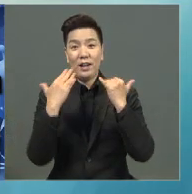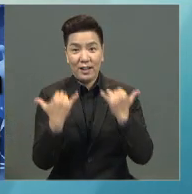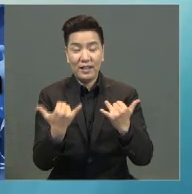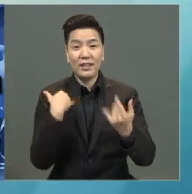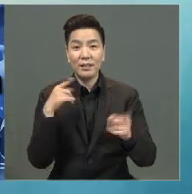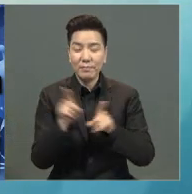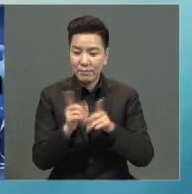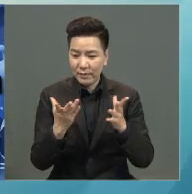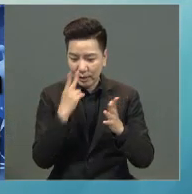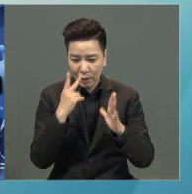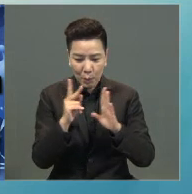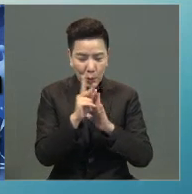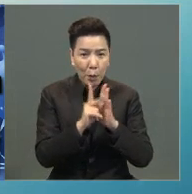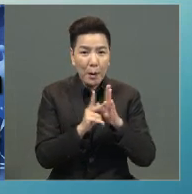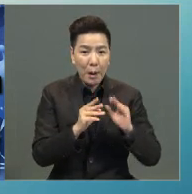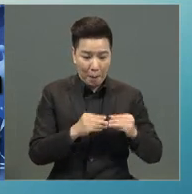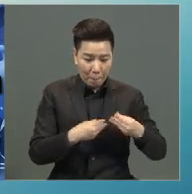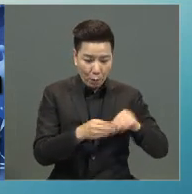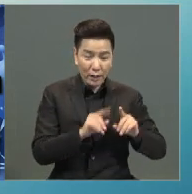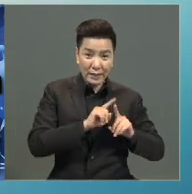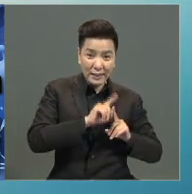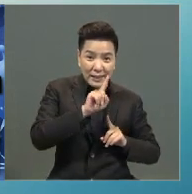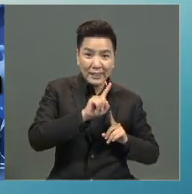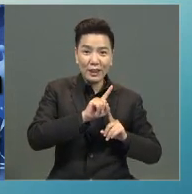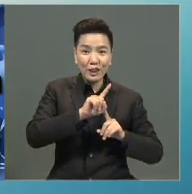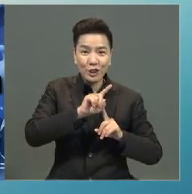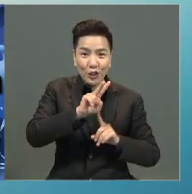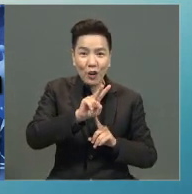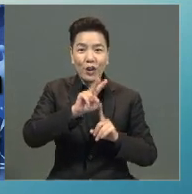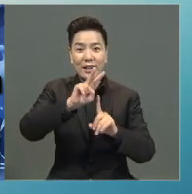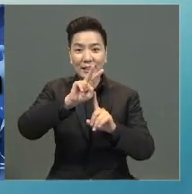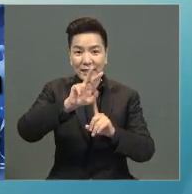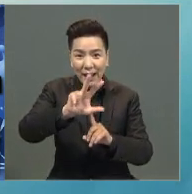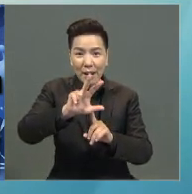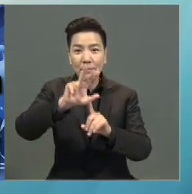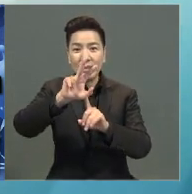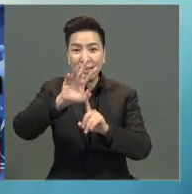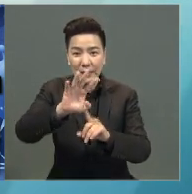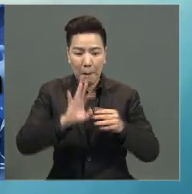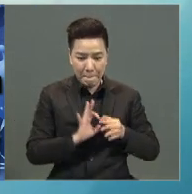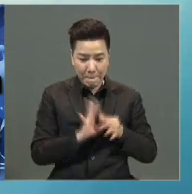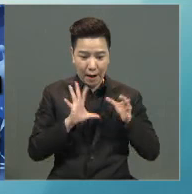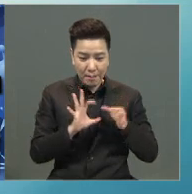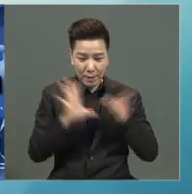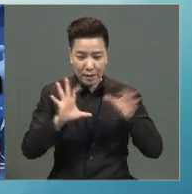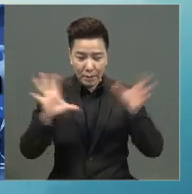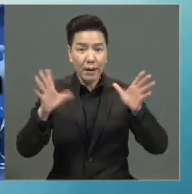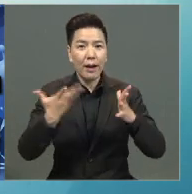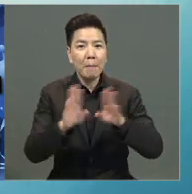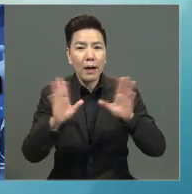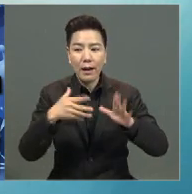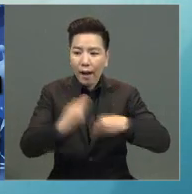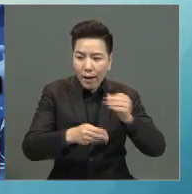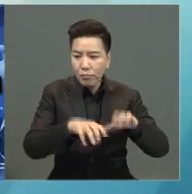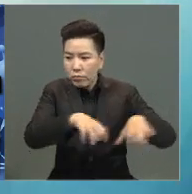ากที่เราจะมีการผ่อนปรนระยะที่1ระยะที่2ระยะที่3แล้วก็ระยะที่4เนี่ยก็ยังมีผู้ป่วยนะ